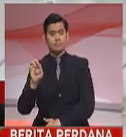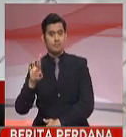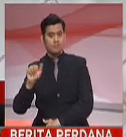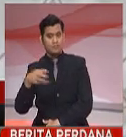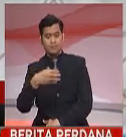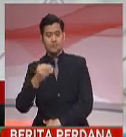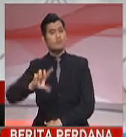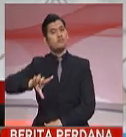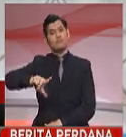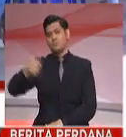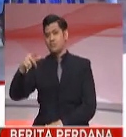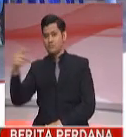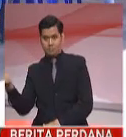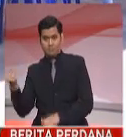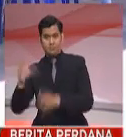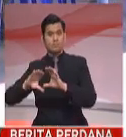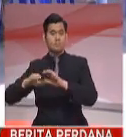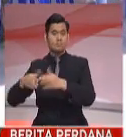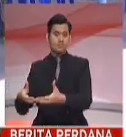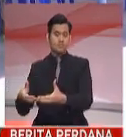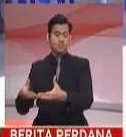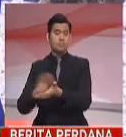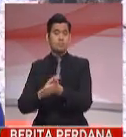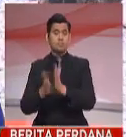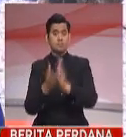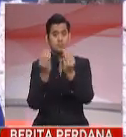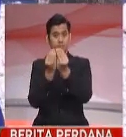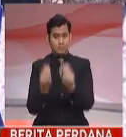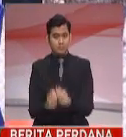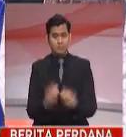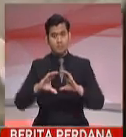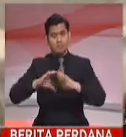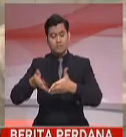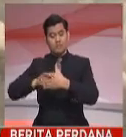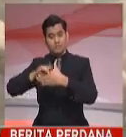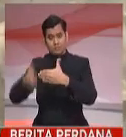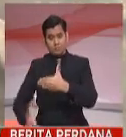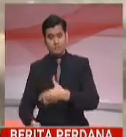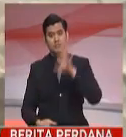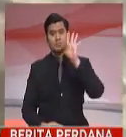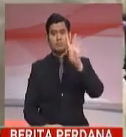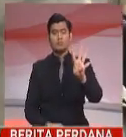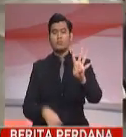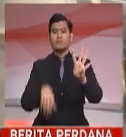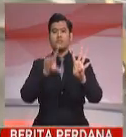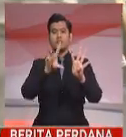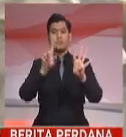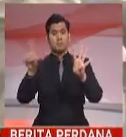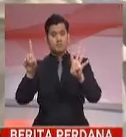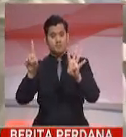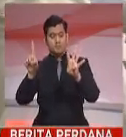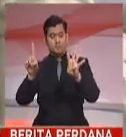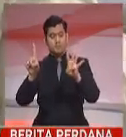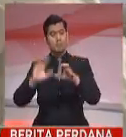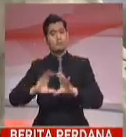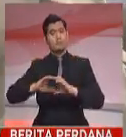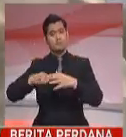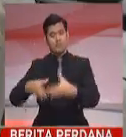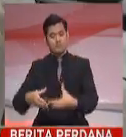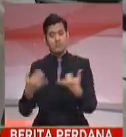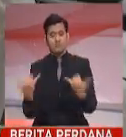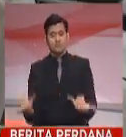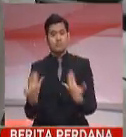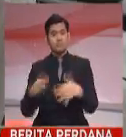zuhud dan krusta gerbang pongsu ini menjadikan jumlah Cluster tamat sebanyak 439 kelas